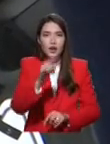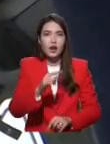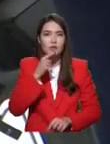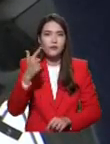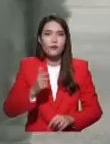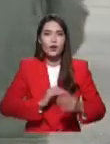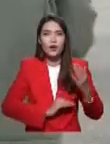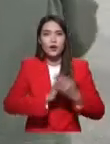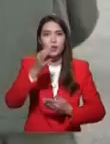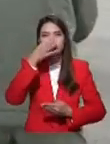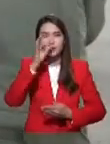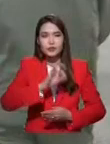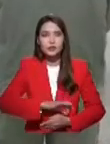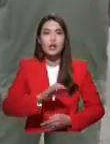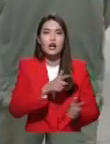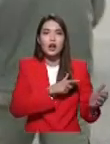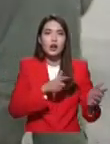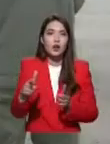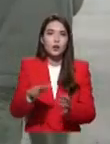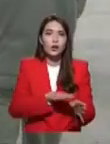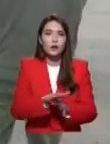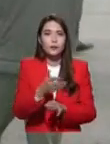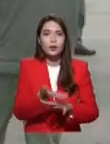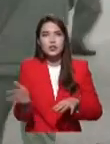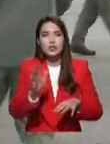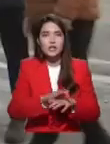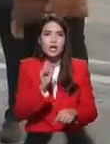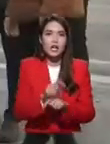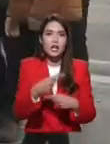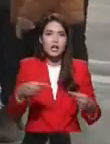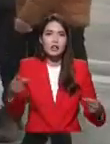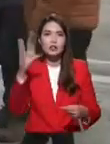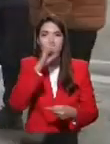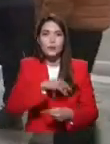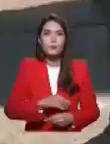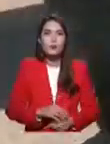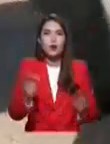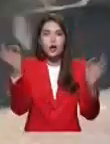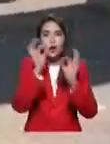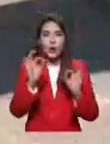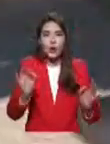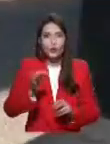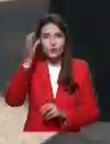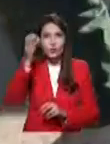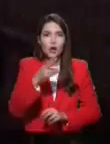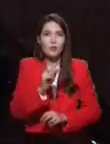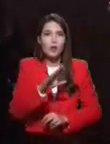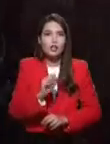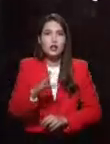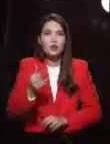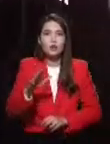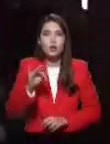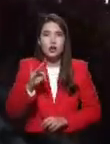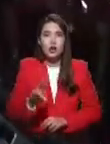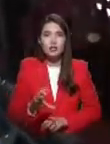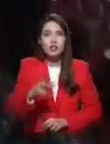армию высокопрофессиональной, мобильной и готовой выполнять самые сложные боевые задачи. На осенних учениях «Батл Тойтарас